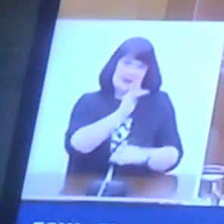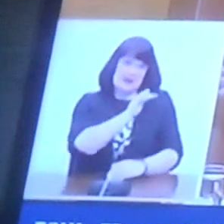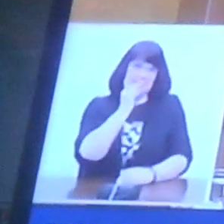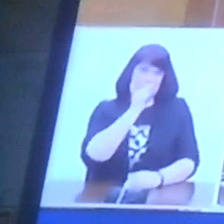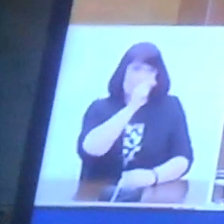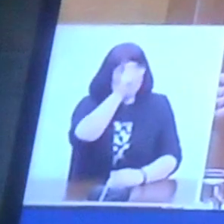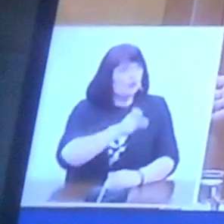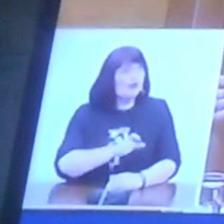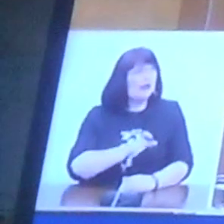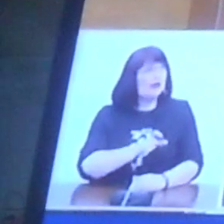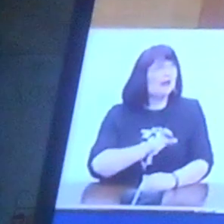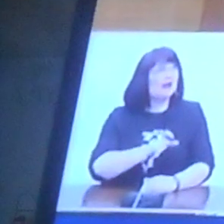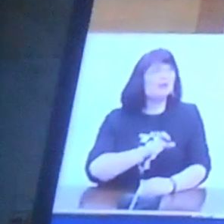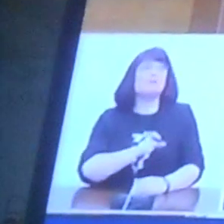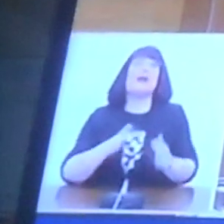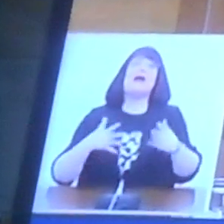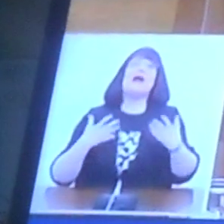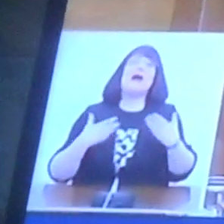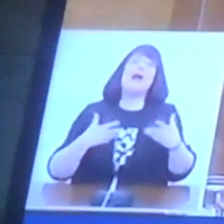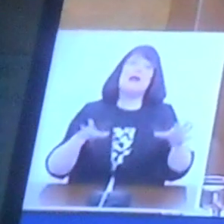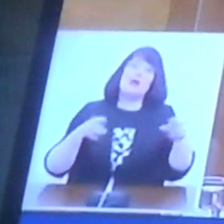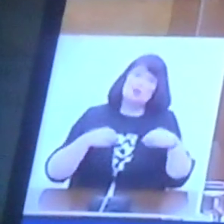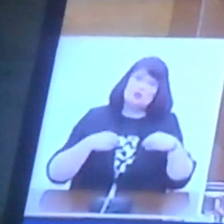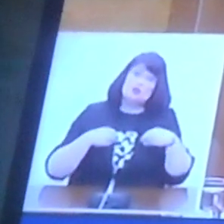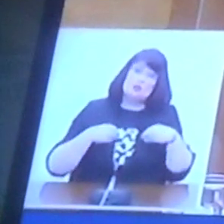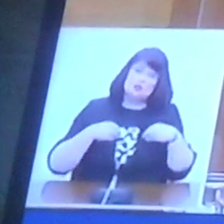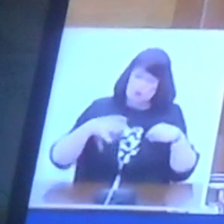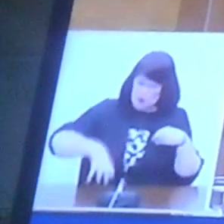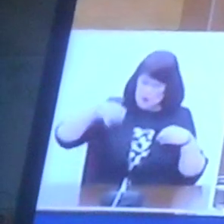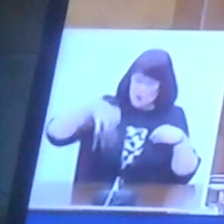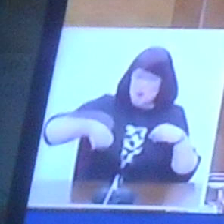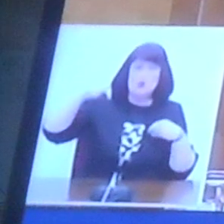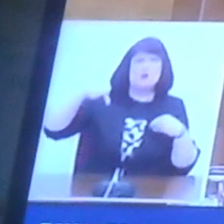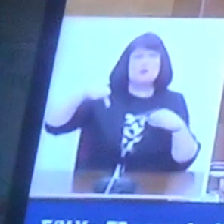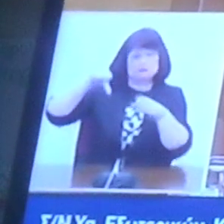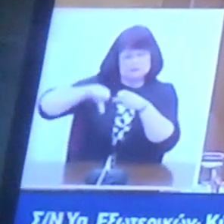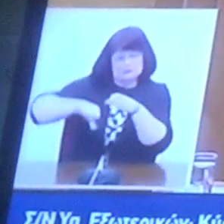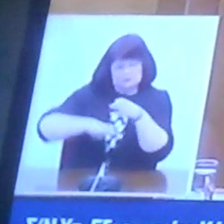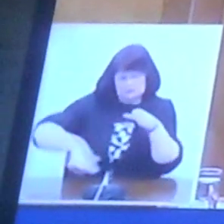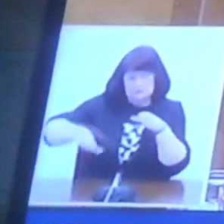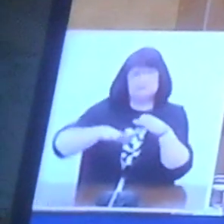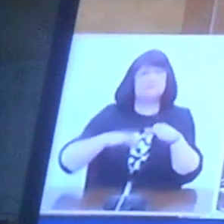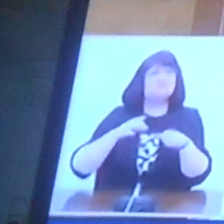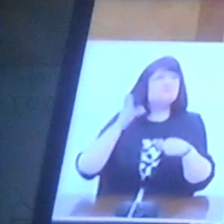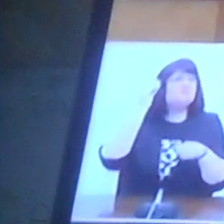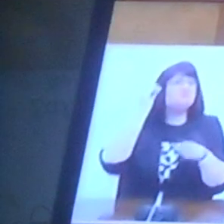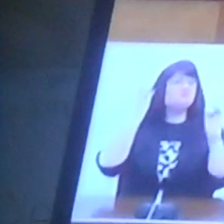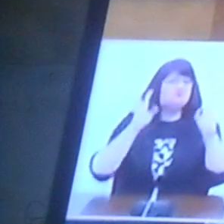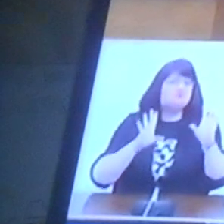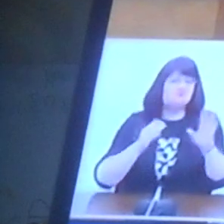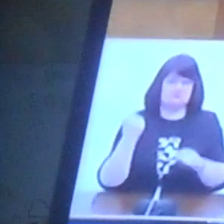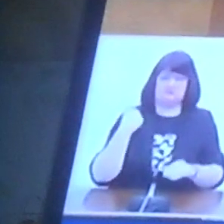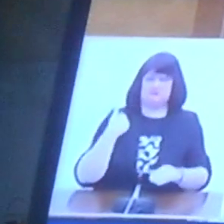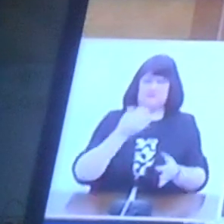πριν 1,5-2 μήνες μας είπατε για τις εξορίξεις, αλλά από τότε δεν άκουσα τίποτα. Ούτε υπεύθυνο τοποθετήσατε, ούτε κάποιον από τα κόμματα ζητήσατε να ενημερωθείτε, τίποτα από όλα